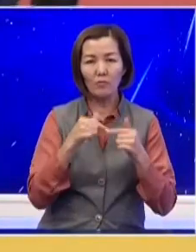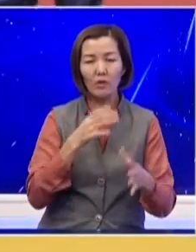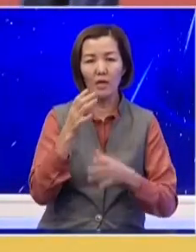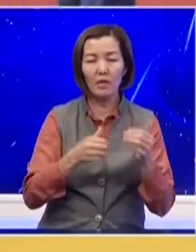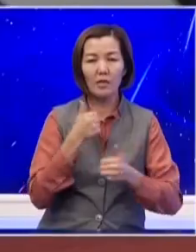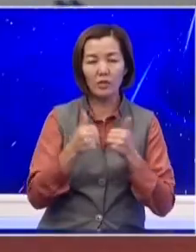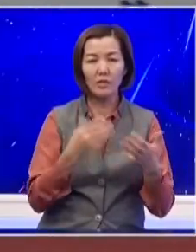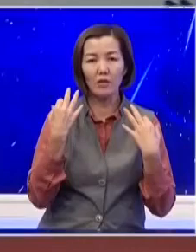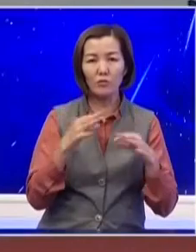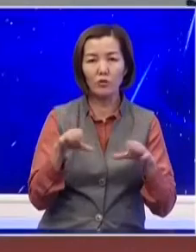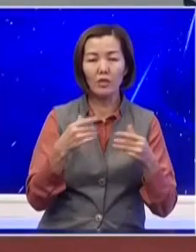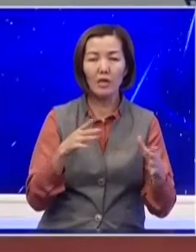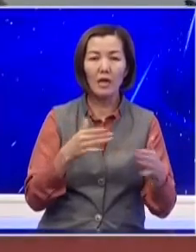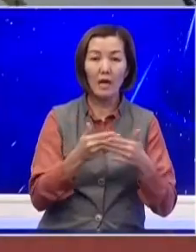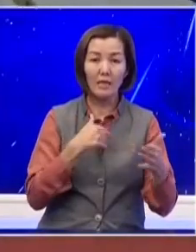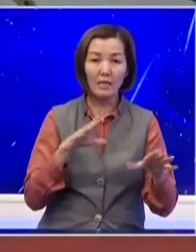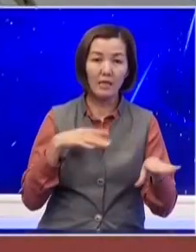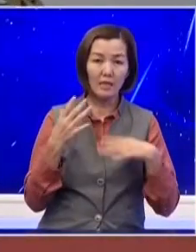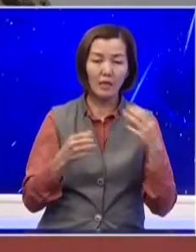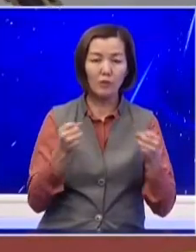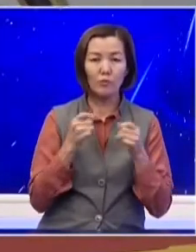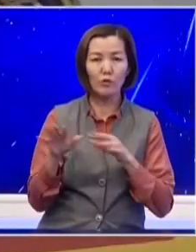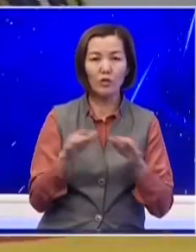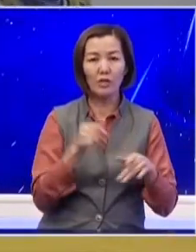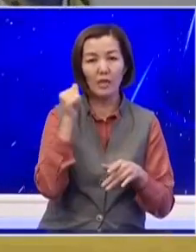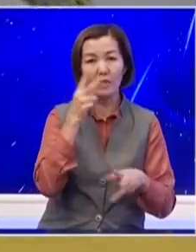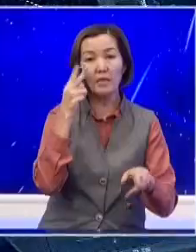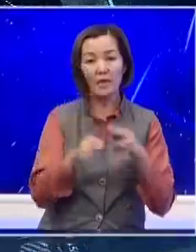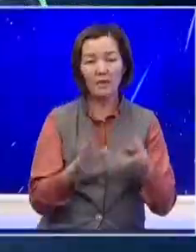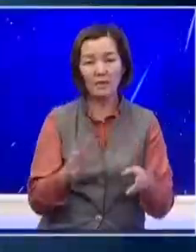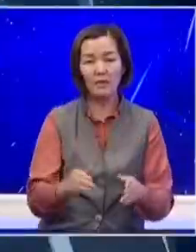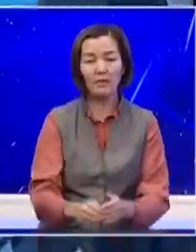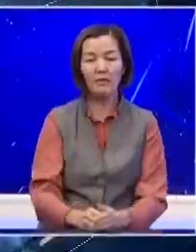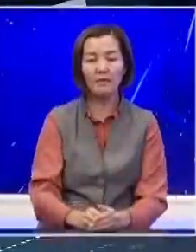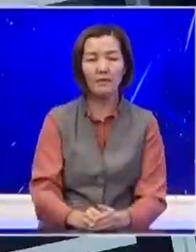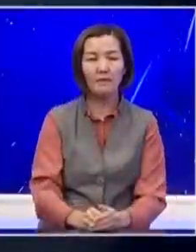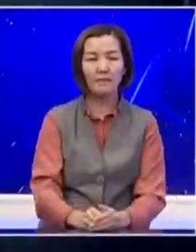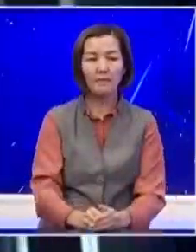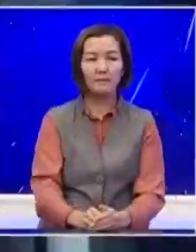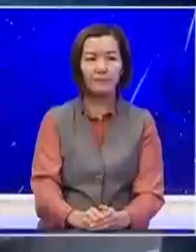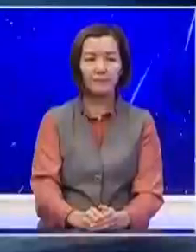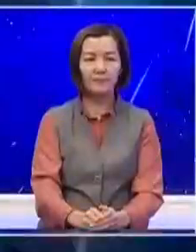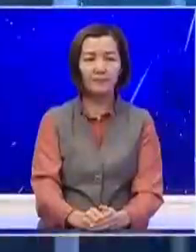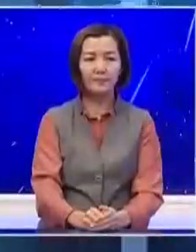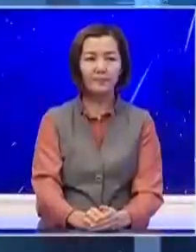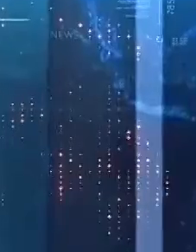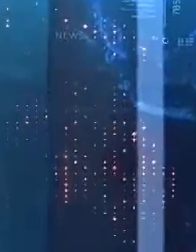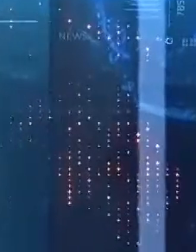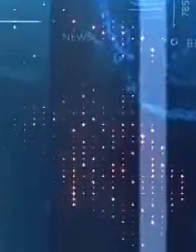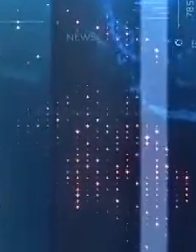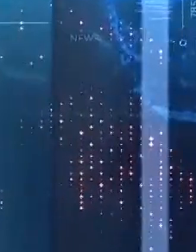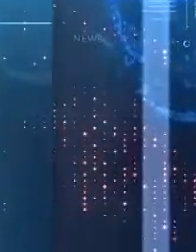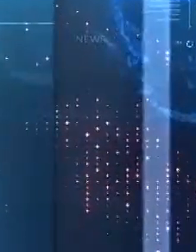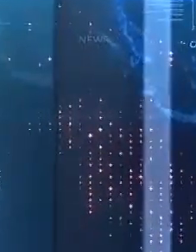халықаралық жарыстарға дайындық болып отыр. Спорттық шара ертең аяқталады. Жарқын Нұрланұлы, Жасұлан Шымкенже, Жетісу телеарнасы.